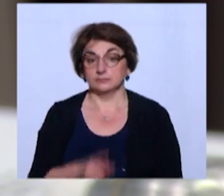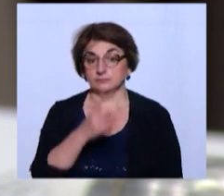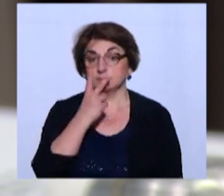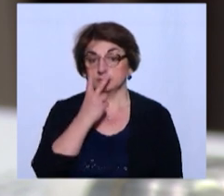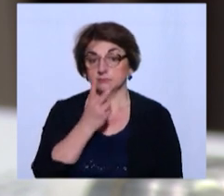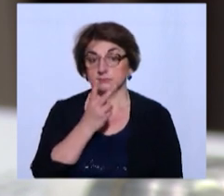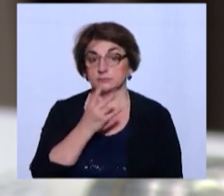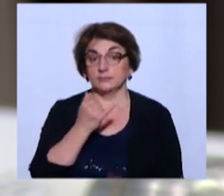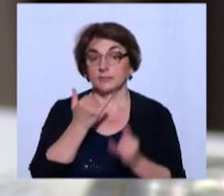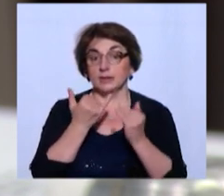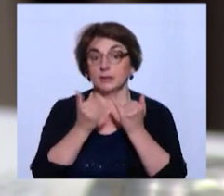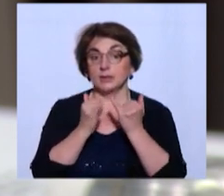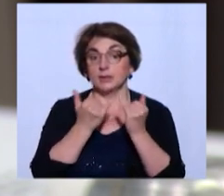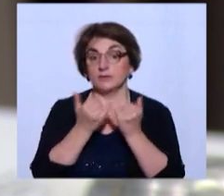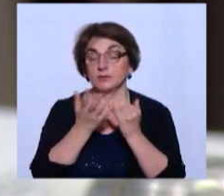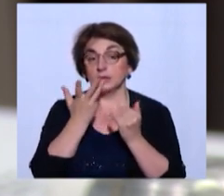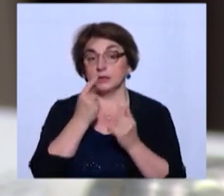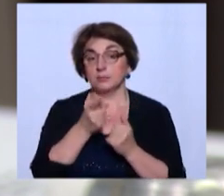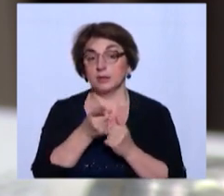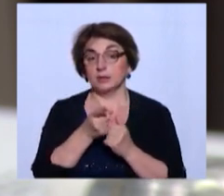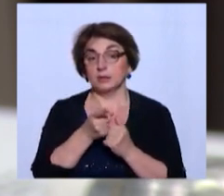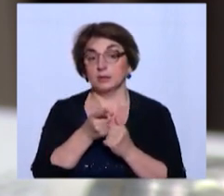Აი როგორც ხედავთ, მას აქვს ყვითელი შეფერილობა.